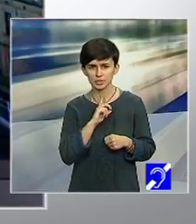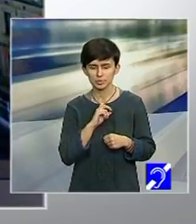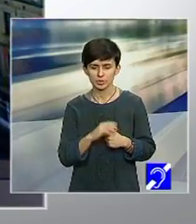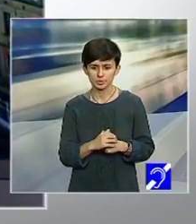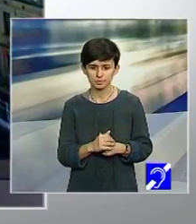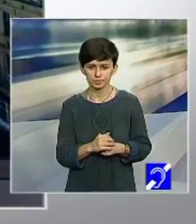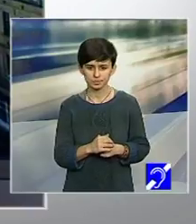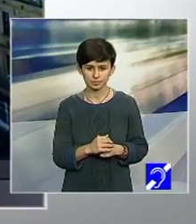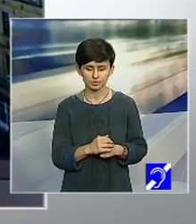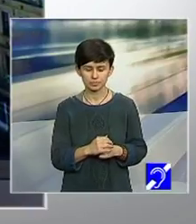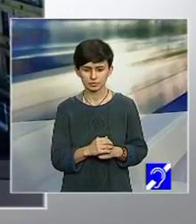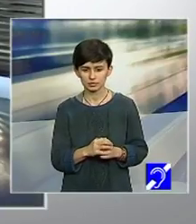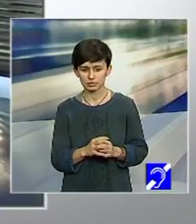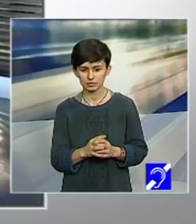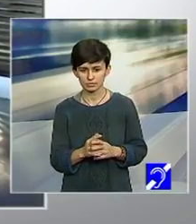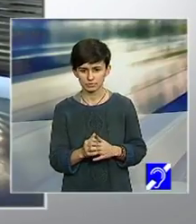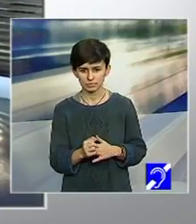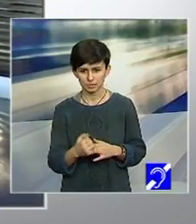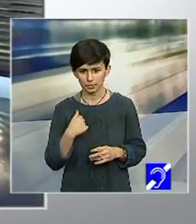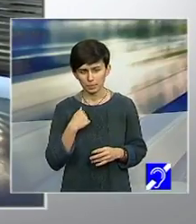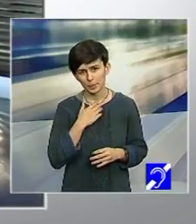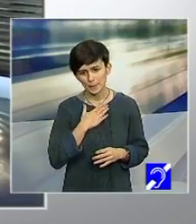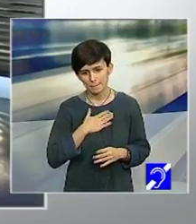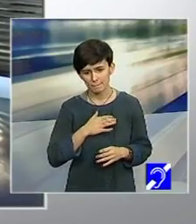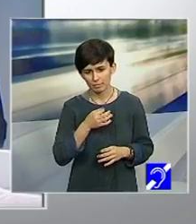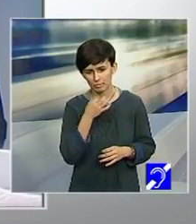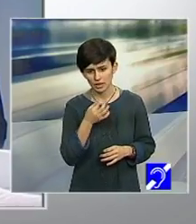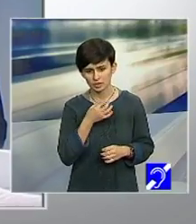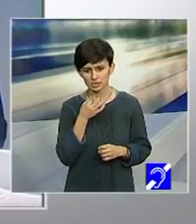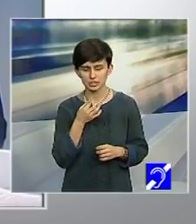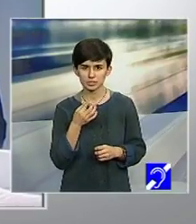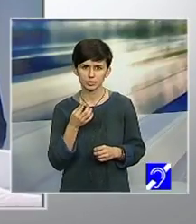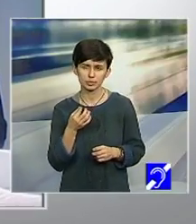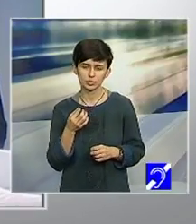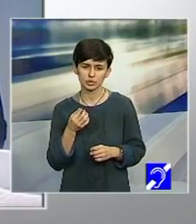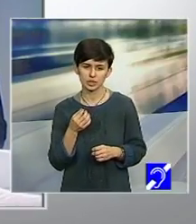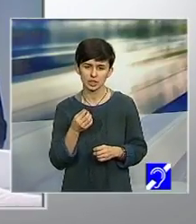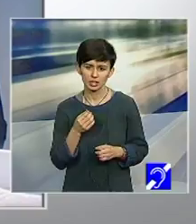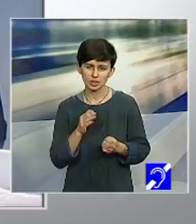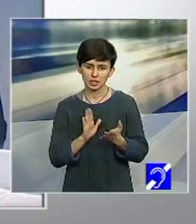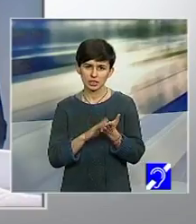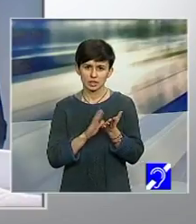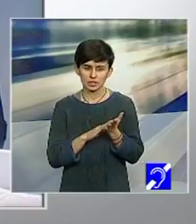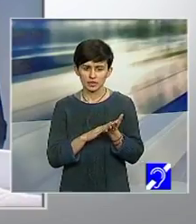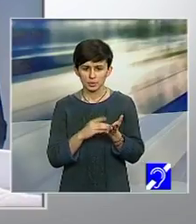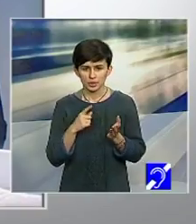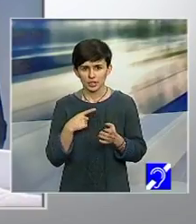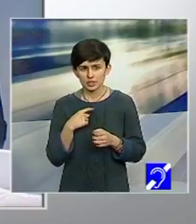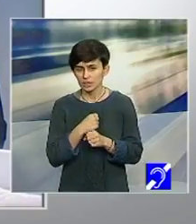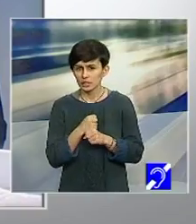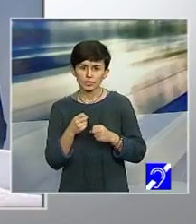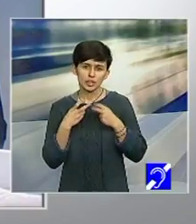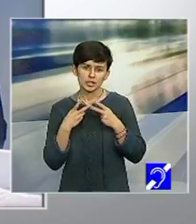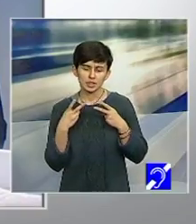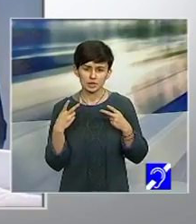parte. Pe de altă parte, ce aș mai adăuga la ceea ce a spus domnul Florian, este faptul că este foarte important